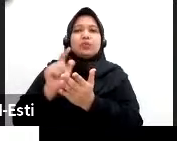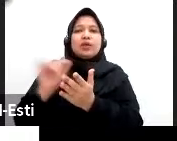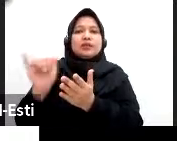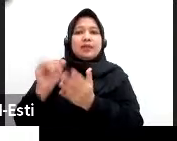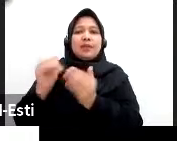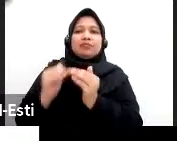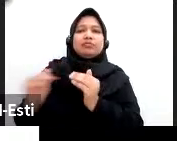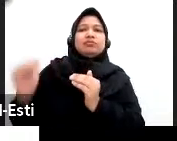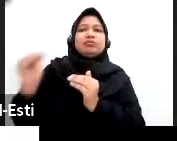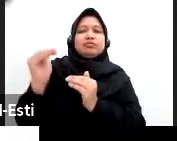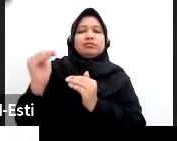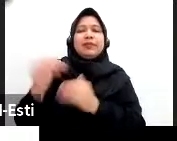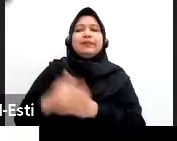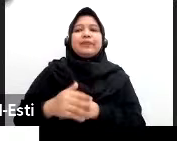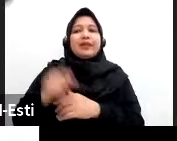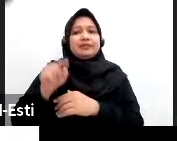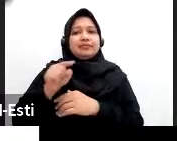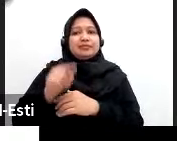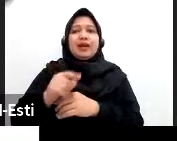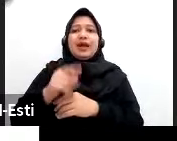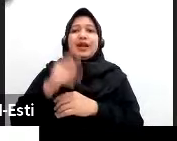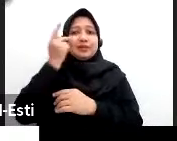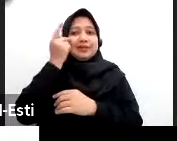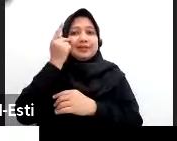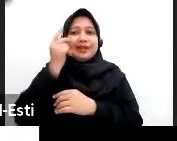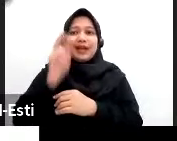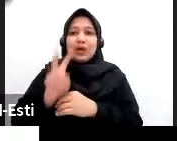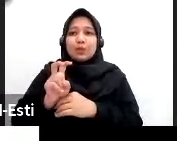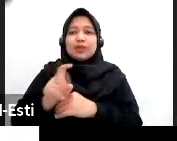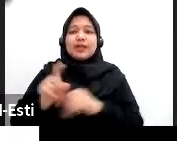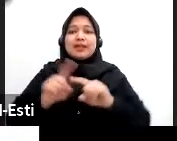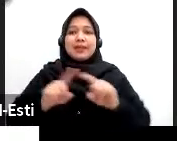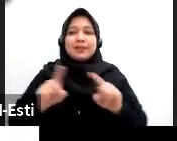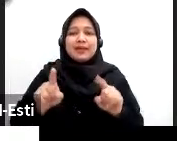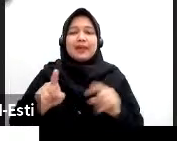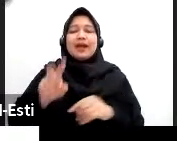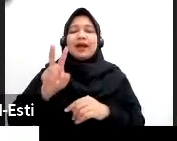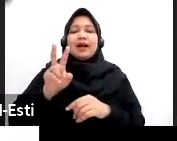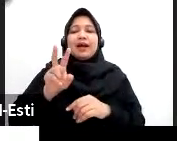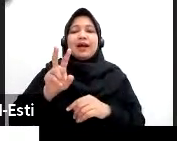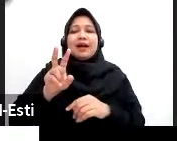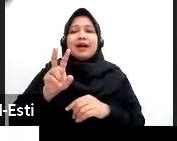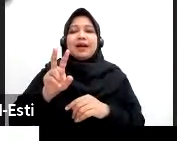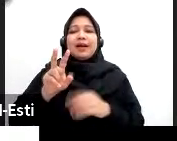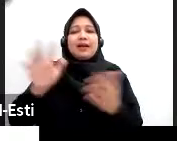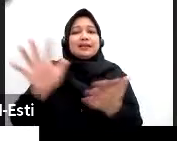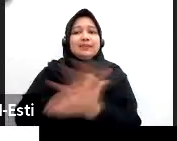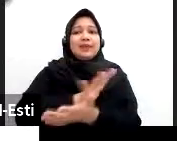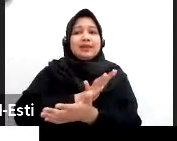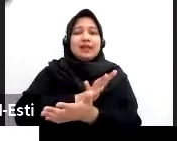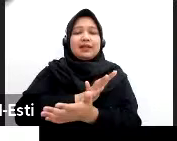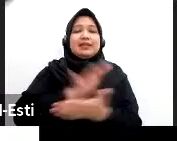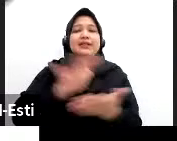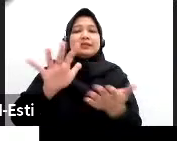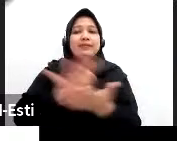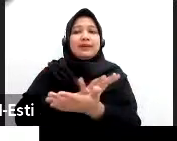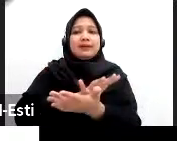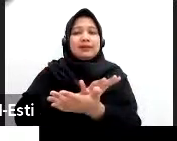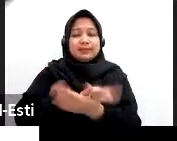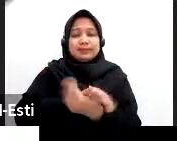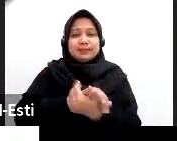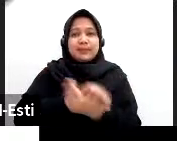dan ini pertumbuhan yang harus kita antisipasi tapi disisi yang lain kita merasa bahwa potensi pertumbuhan syaraf sebesar